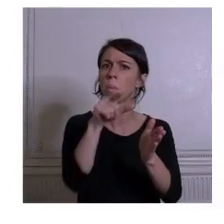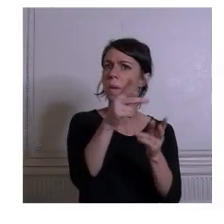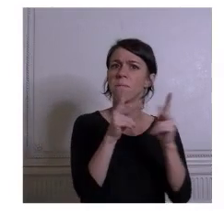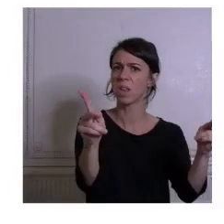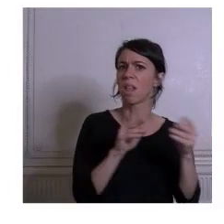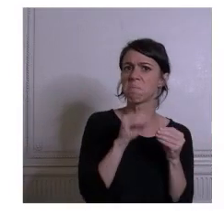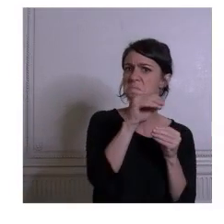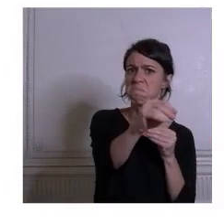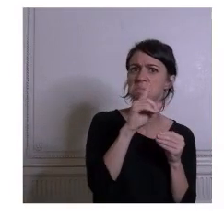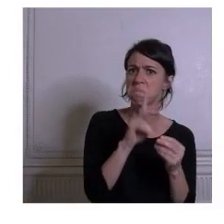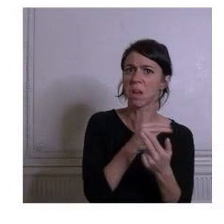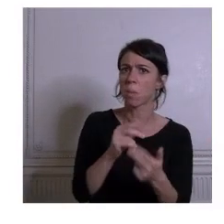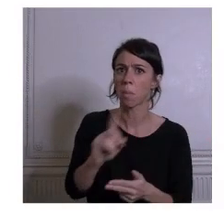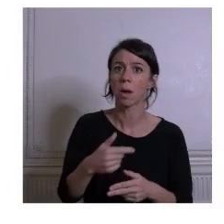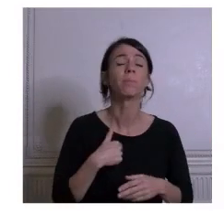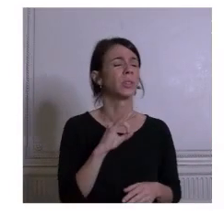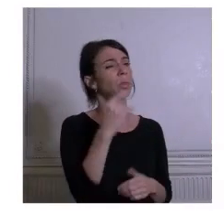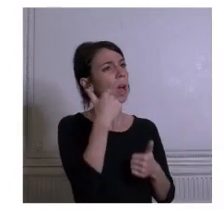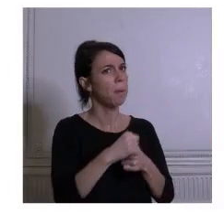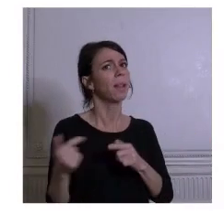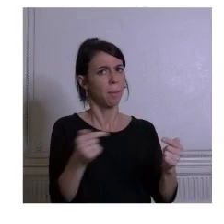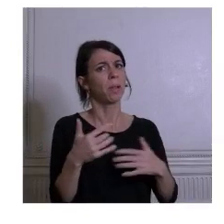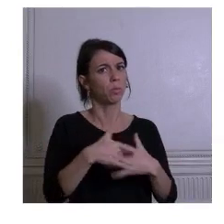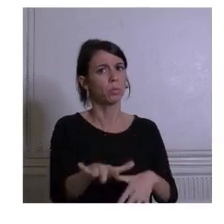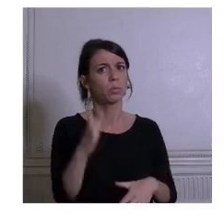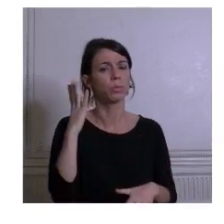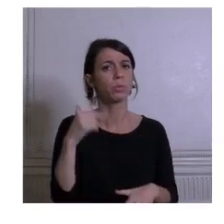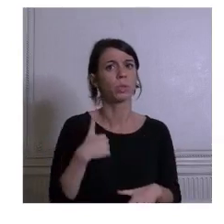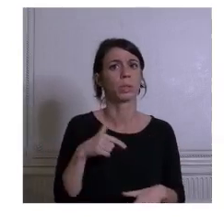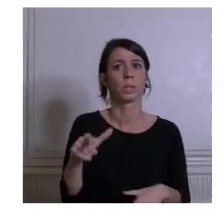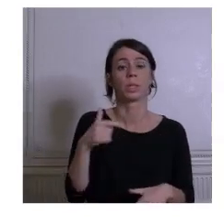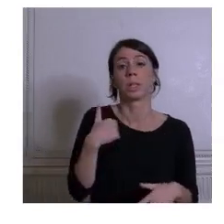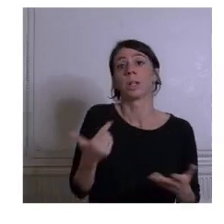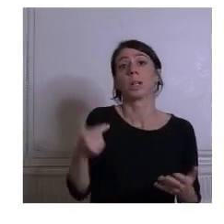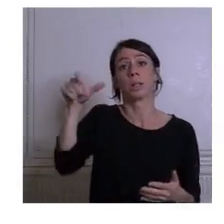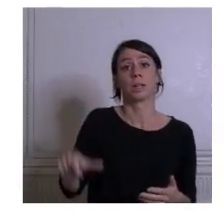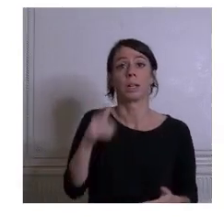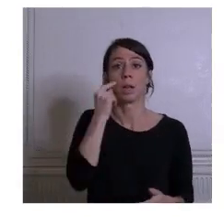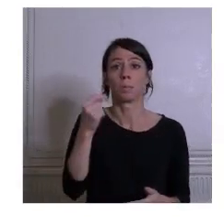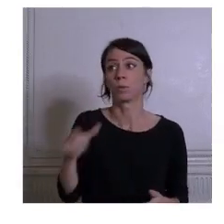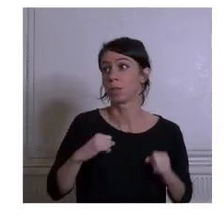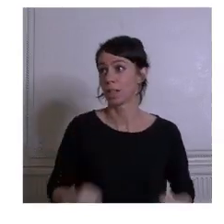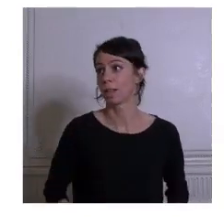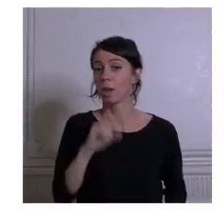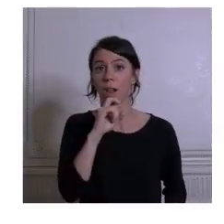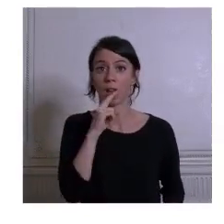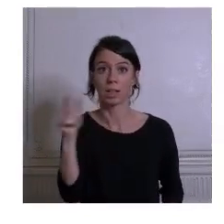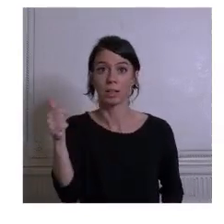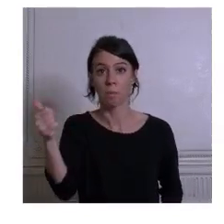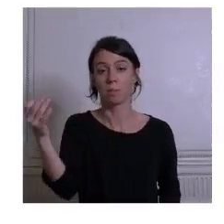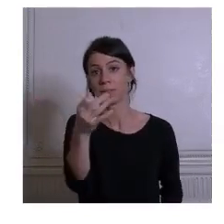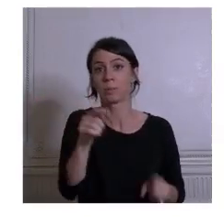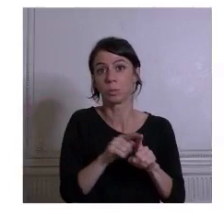allez-y, 26 d'abord. Oui, si vous n'y voyez pas d'inconvénient, il faudrait passer la délibération numéro 26.